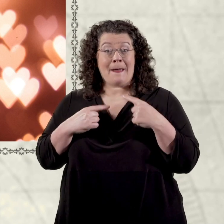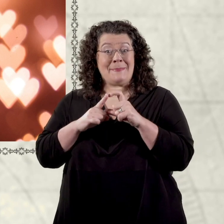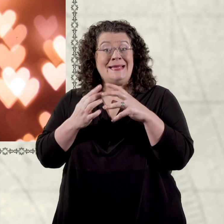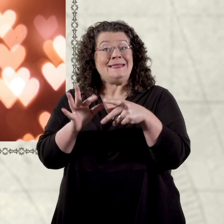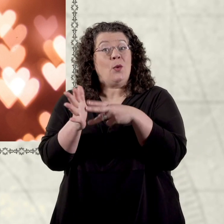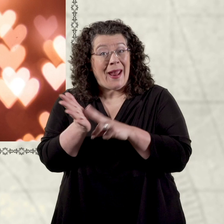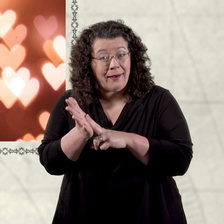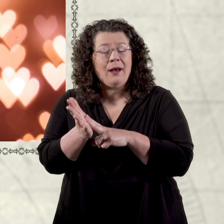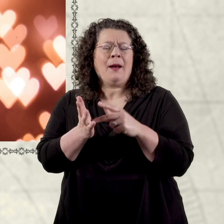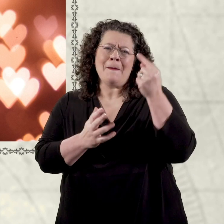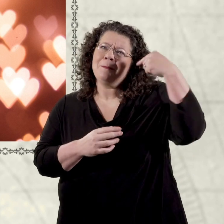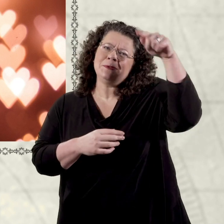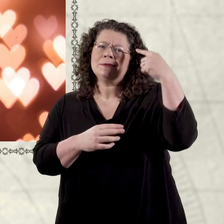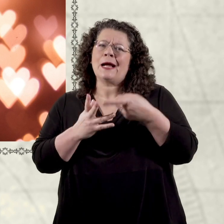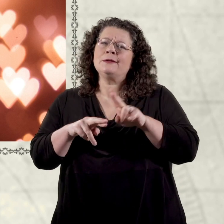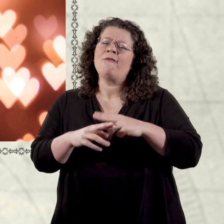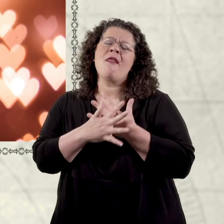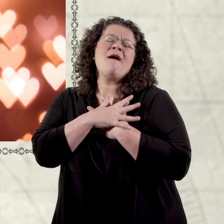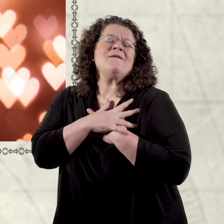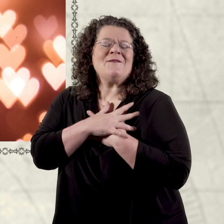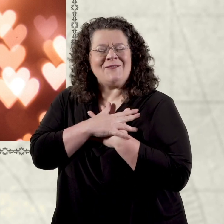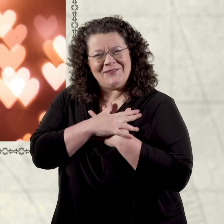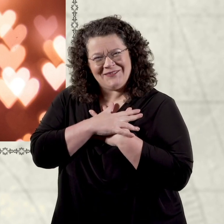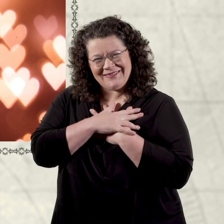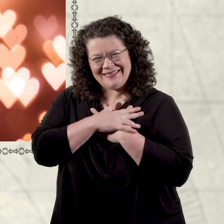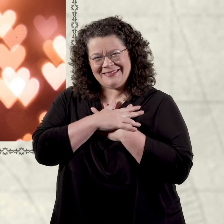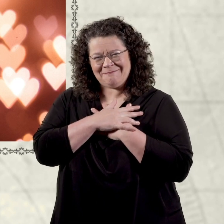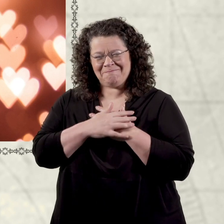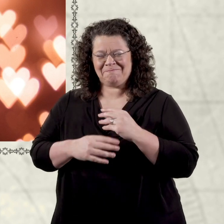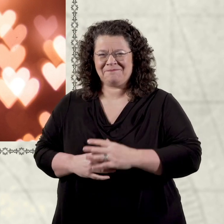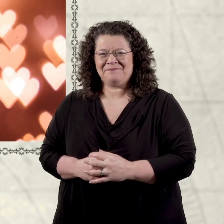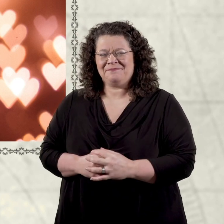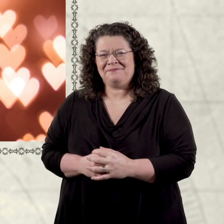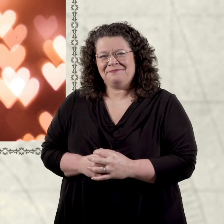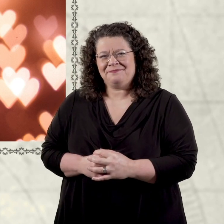I. Nawddsant cariadon Cymru.